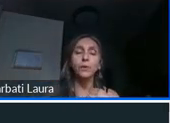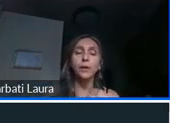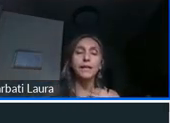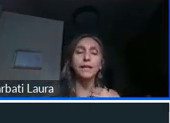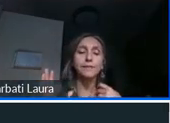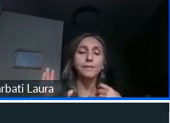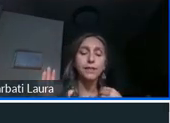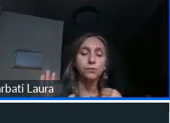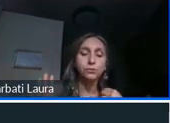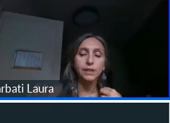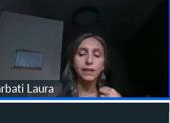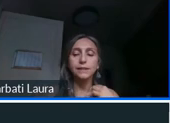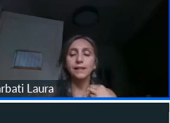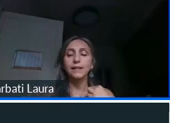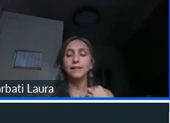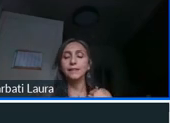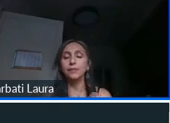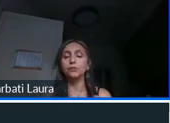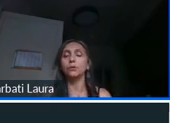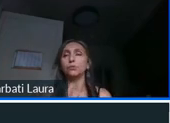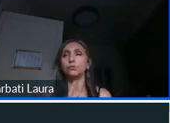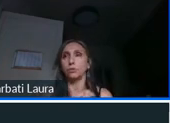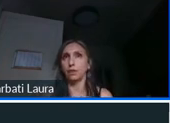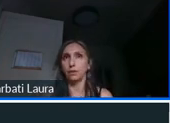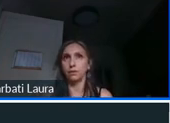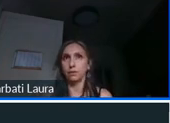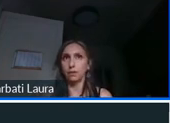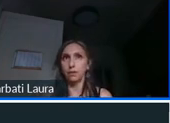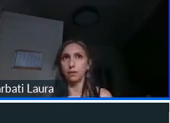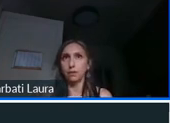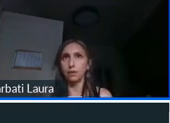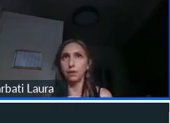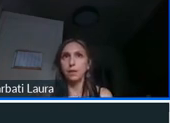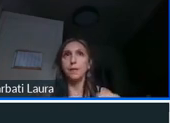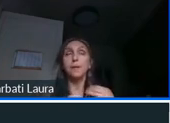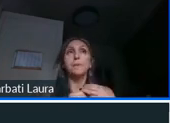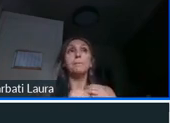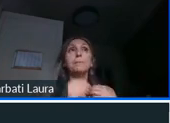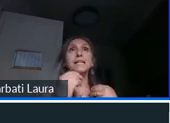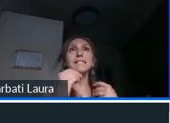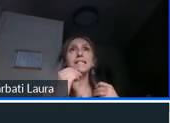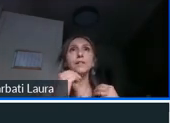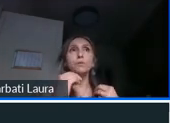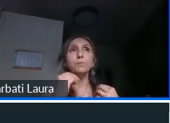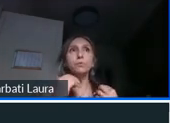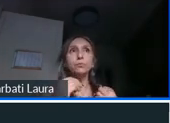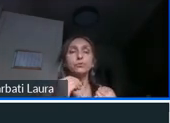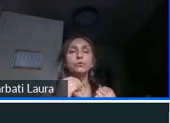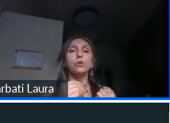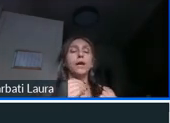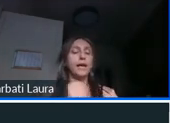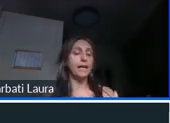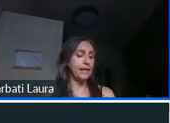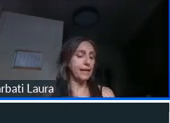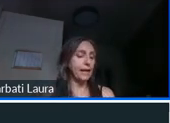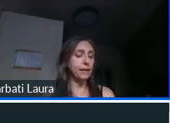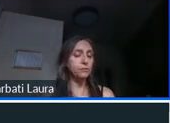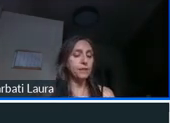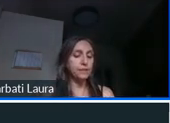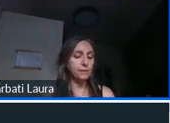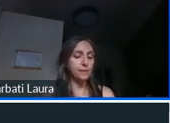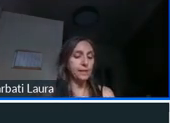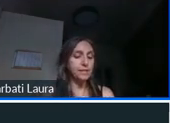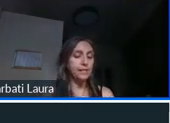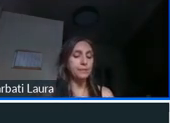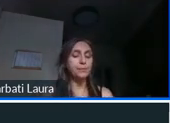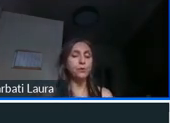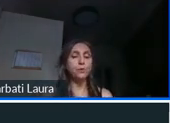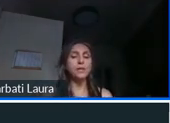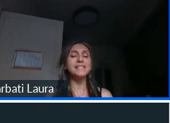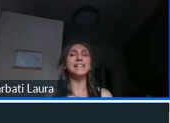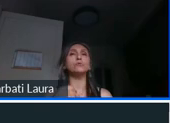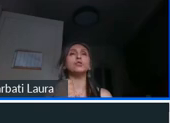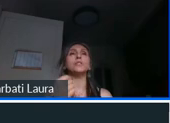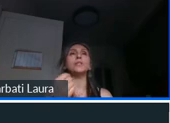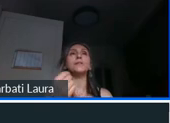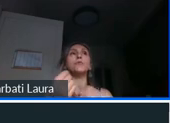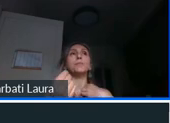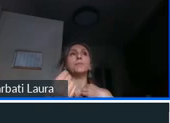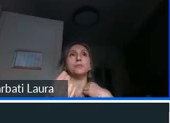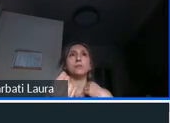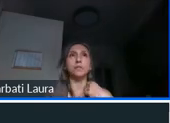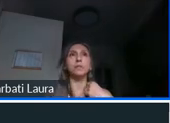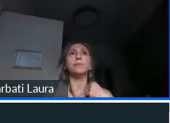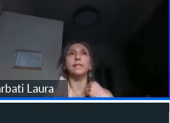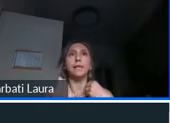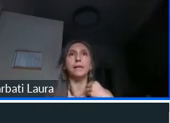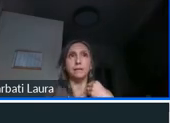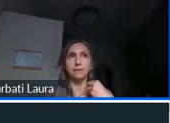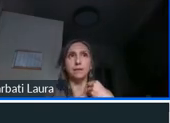creativa ed è quella che viene tutelata dal diritto d'autore. Ma se io punto a creare un database il più